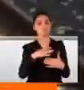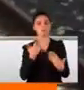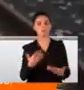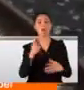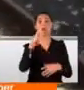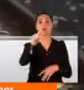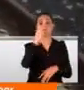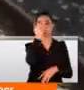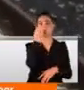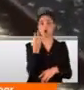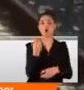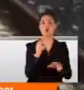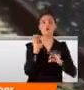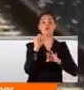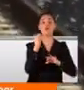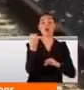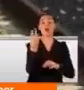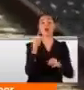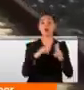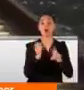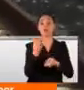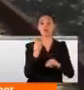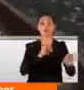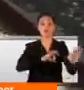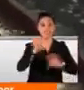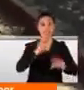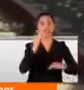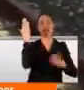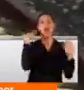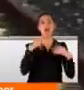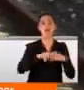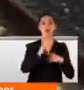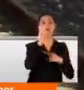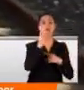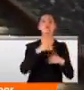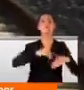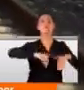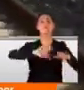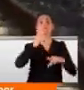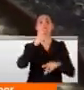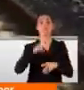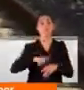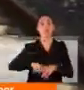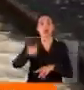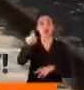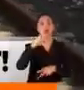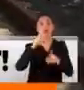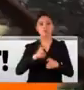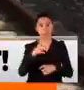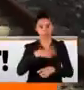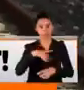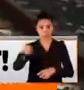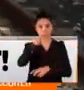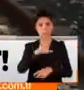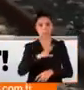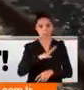PCR testi ve aşı zorunluluğu sadece karayollarında ve hava yollarında geçerli olmayacak. Demir yolunu kullanmak isteyenler